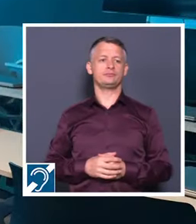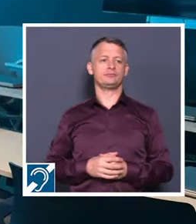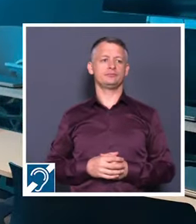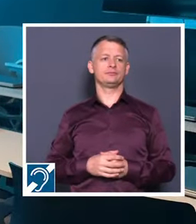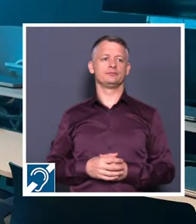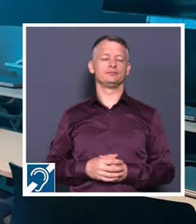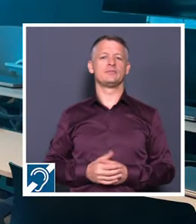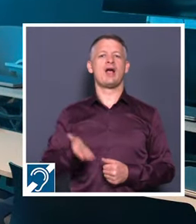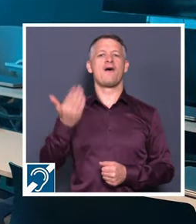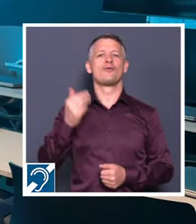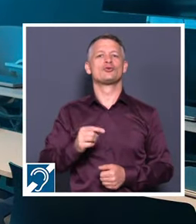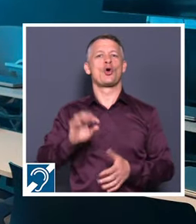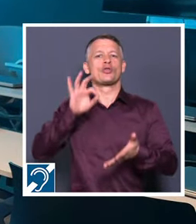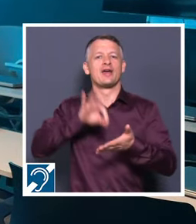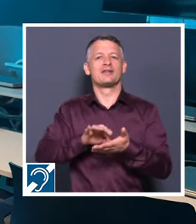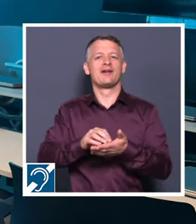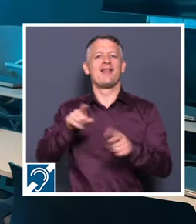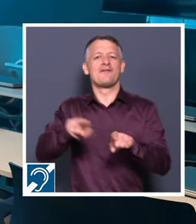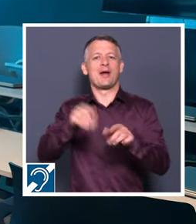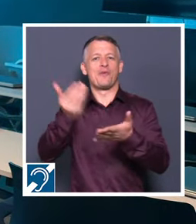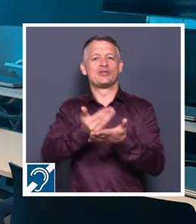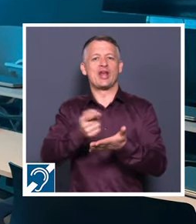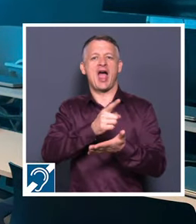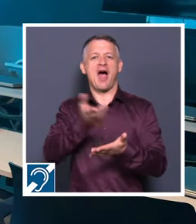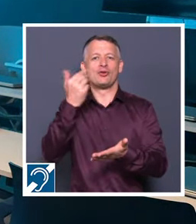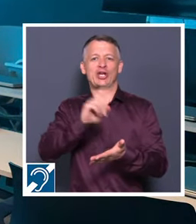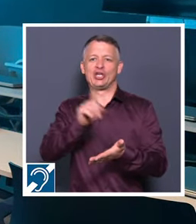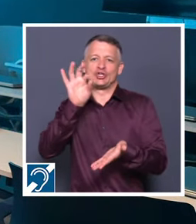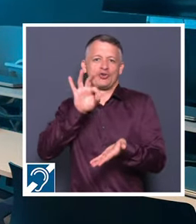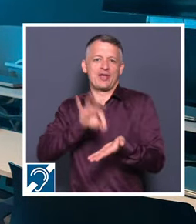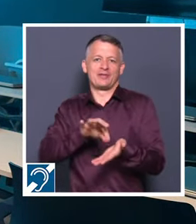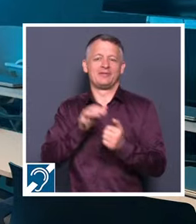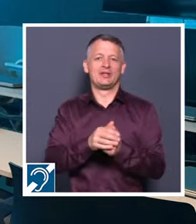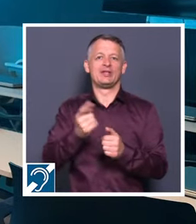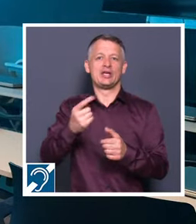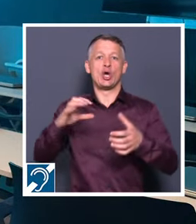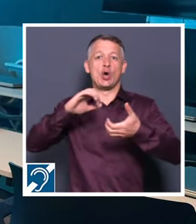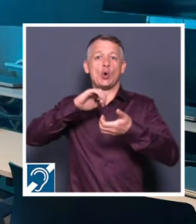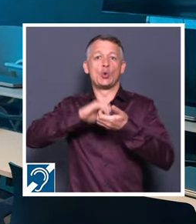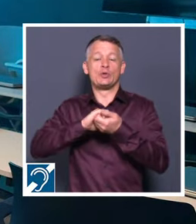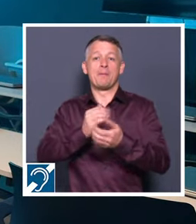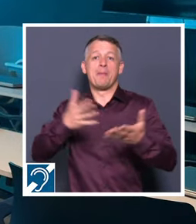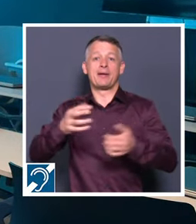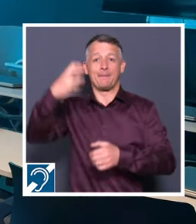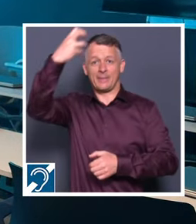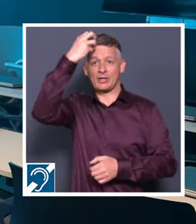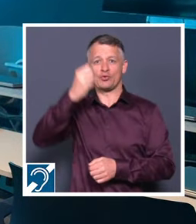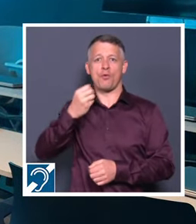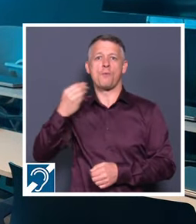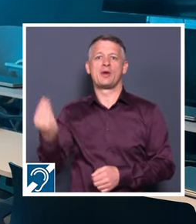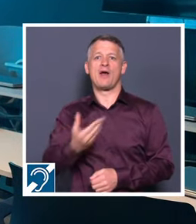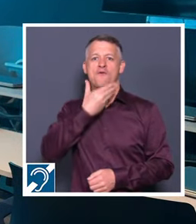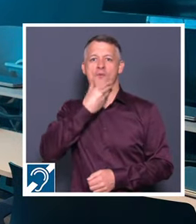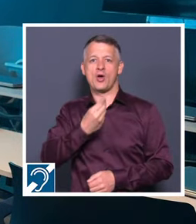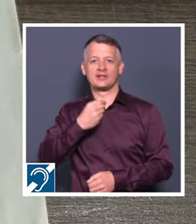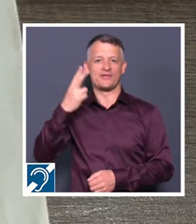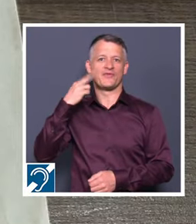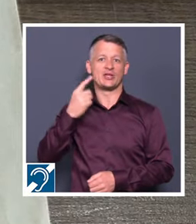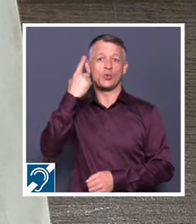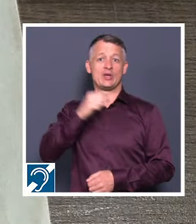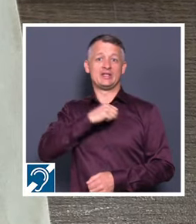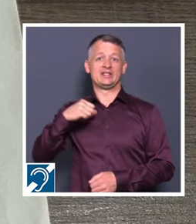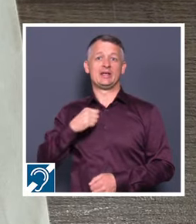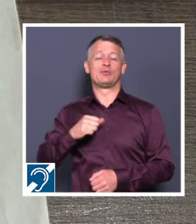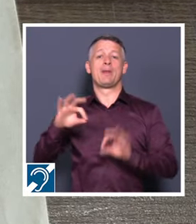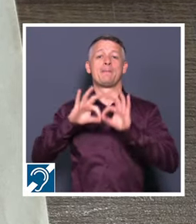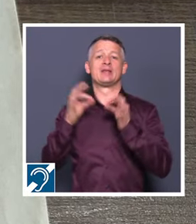A fost odată ca-n povești, a fost ca niciodată, din rude mari împărătești, o prea frumoasă fată. Și era una la părinți